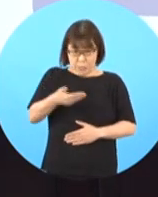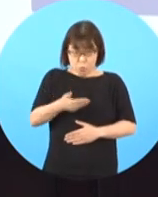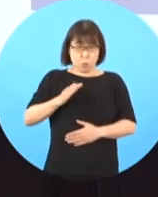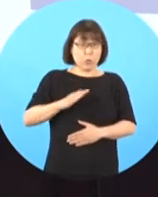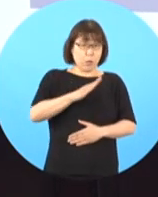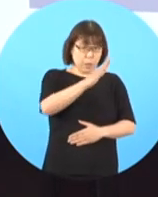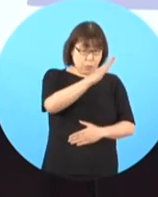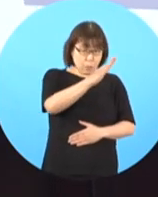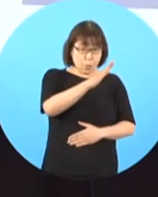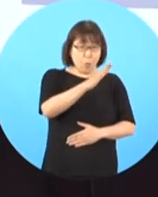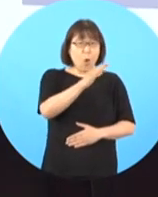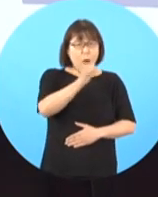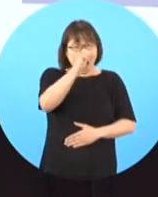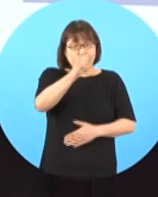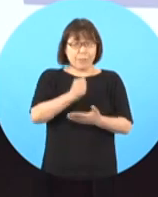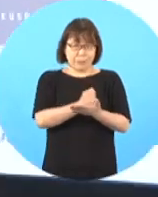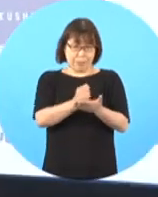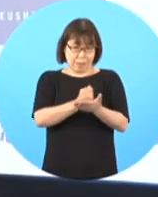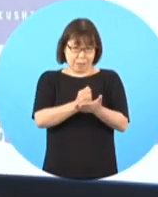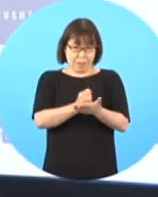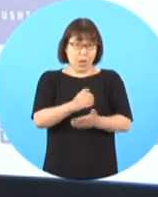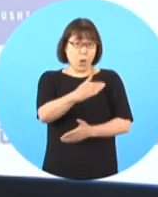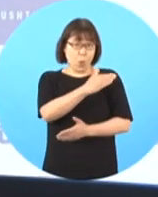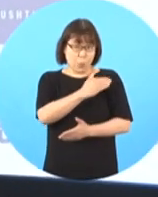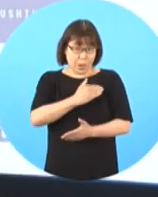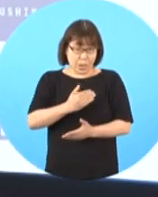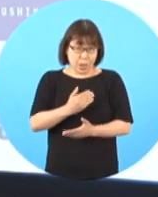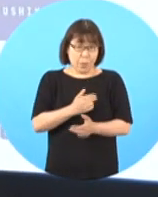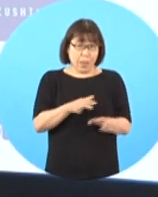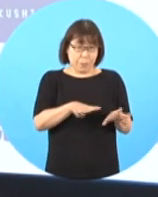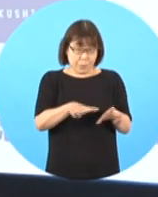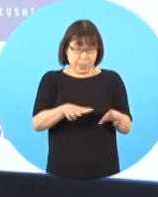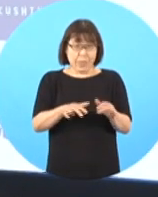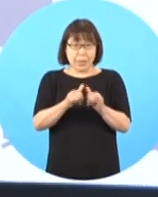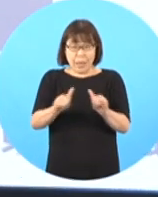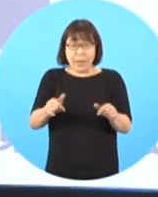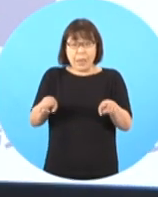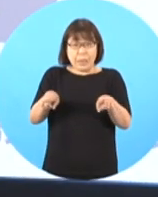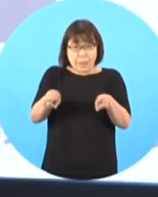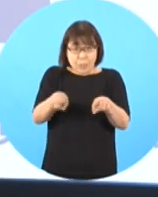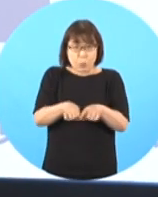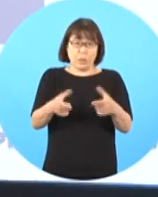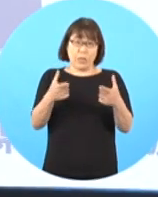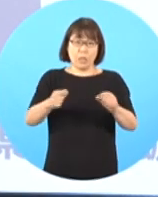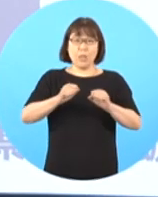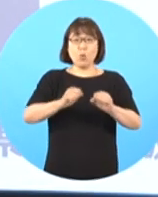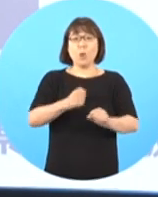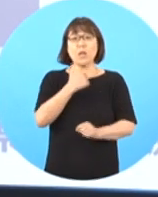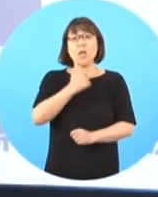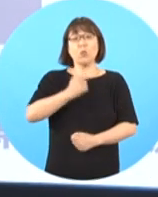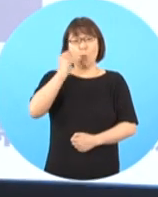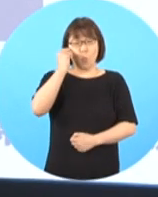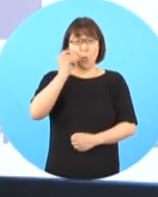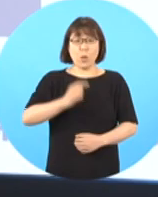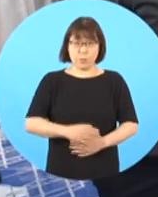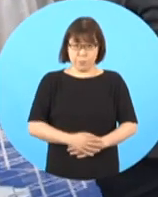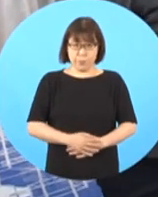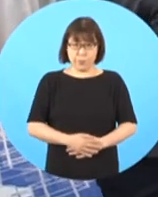ていくという、まさに絶好の機会、我々としても官民挙げて着実に行っていきたいと考え